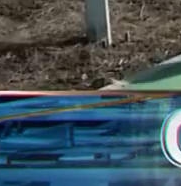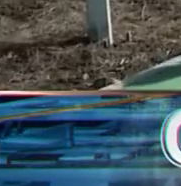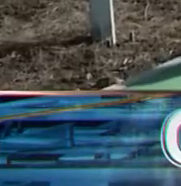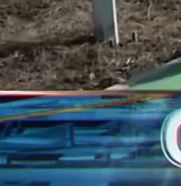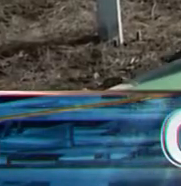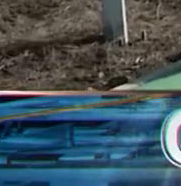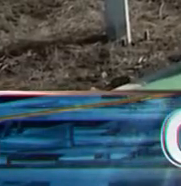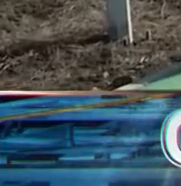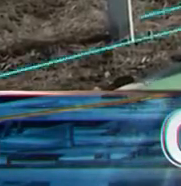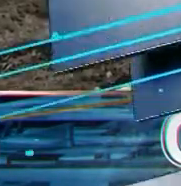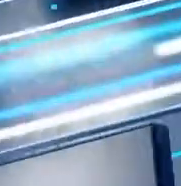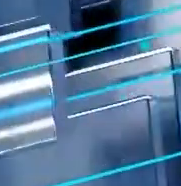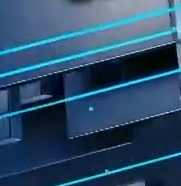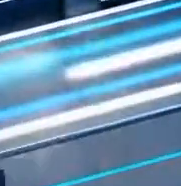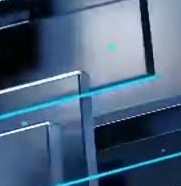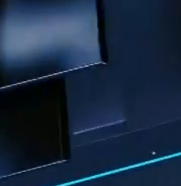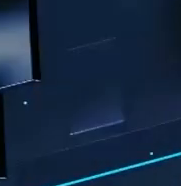течение 3 дней определится лучше.